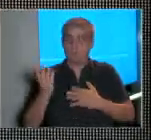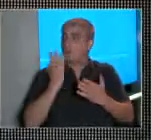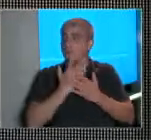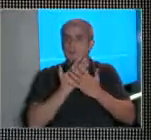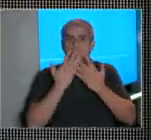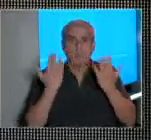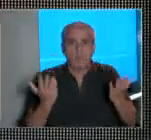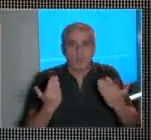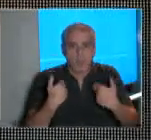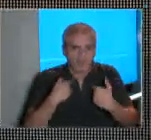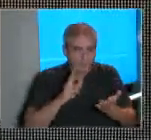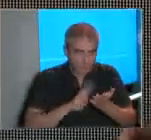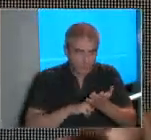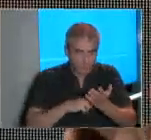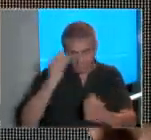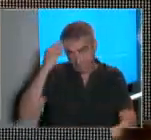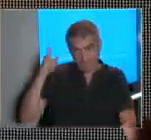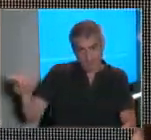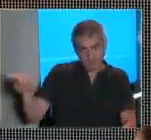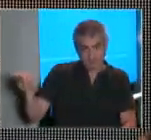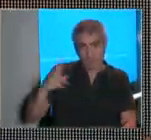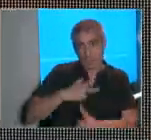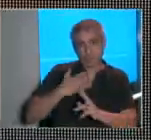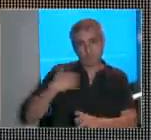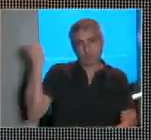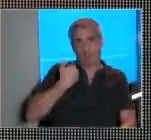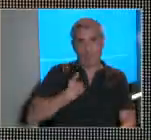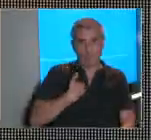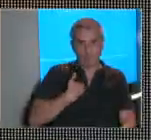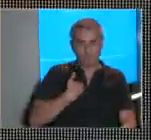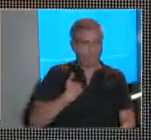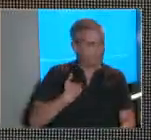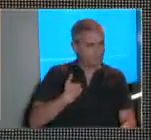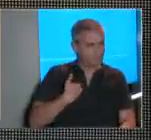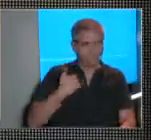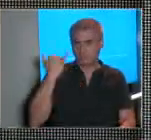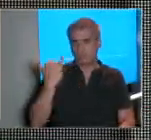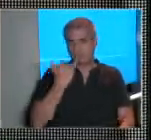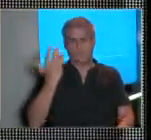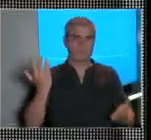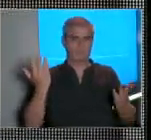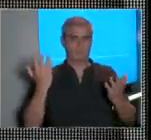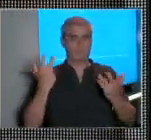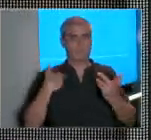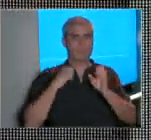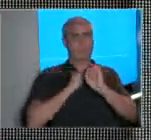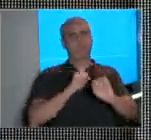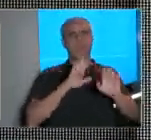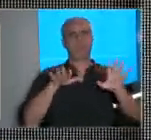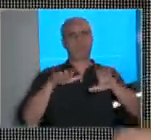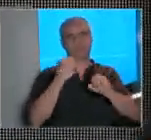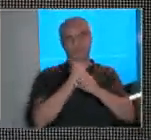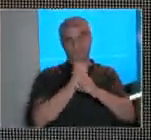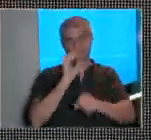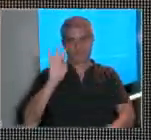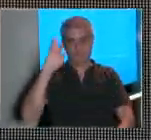ברור לנו שאנחנו צודקים ושהפלסטינים רק מעוניינים להרוג אותנו. כך תמיד ניתן אחרי זה לתמוך בפעולות הממשלה